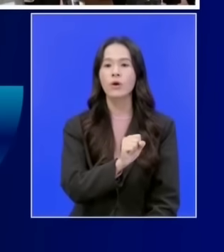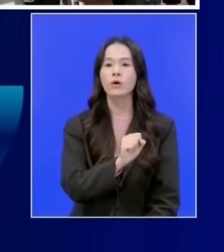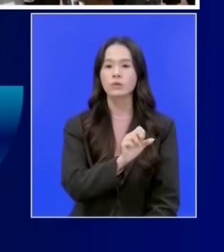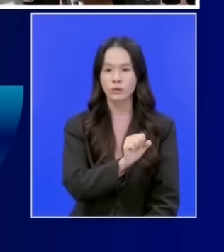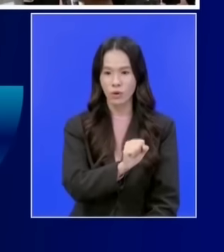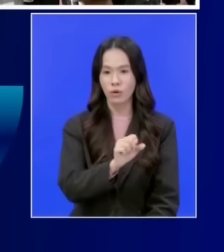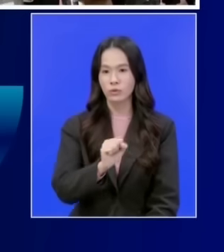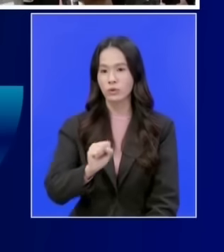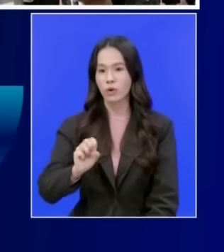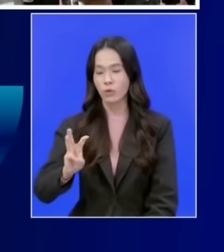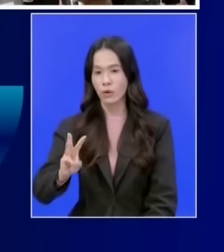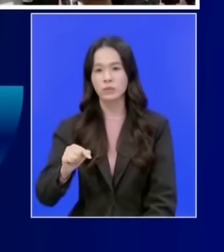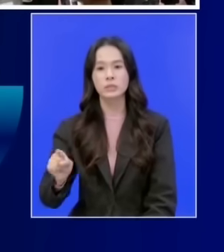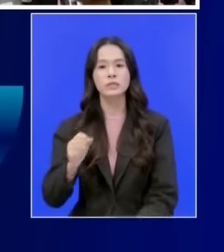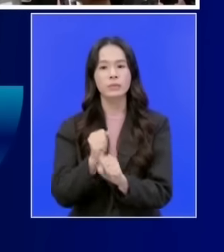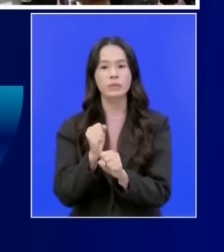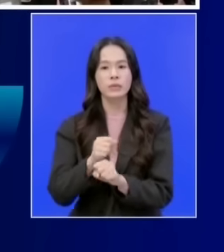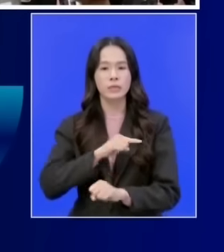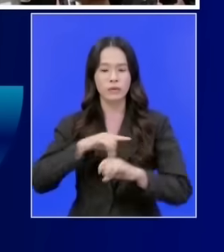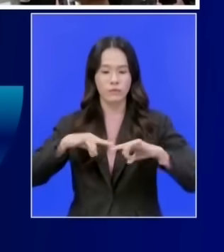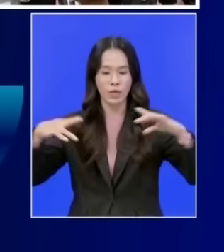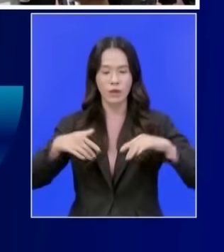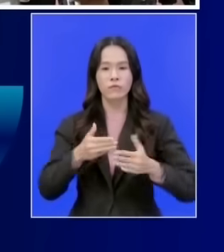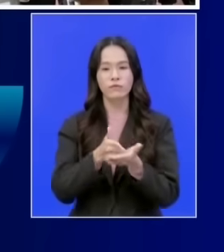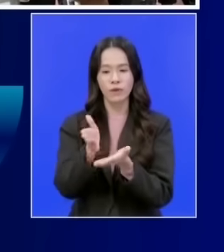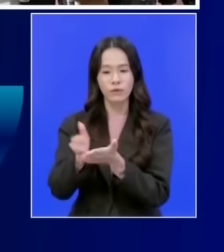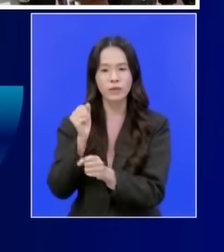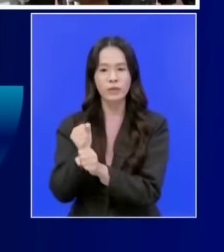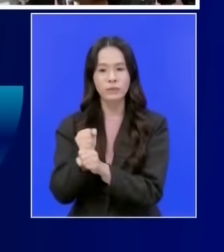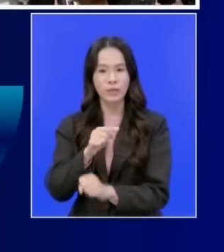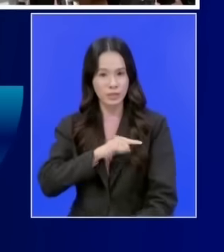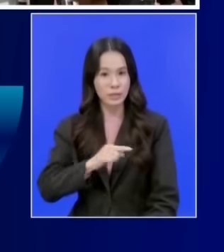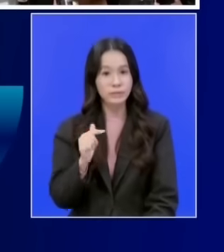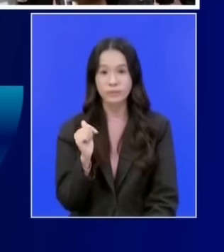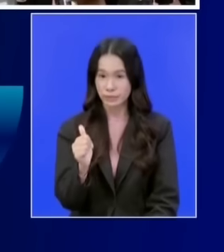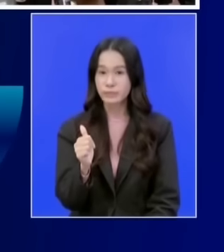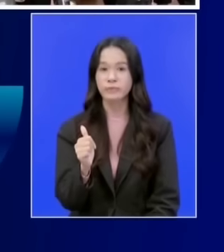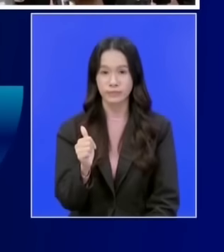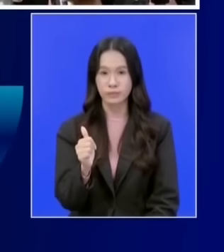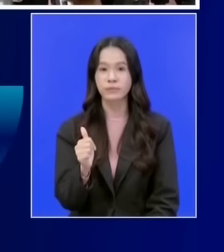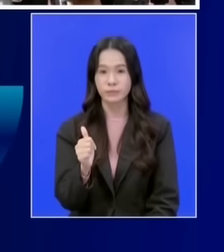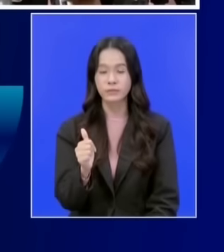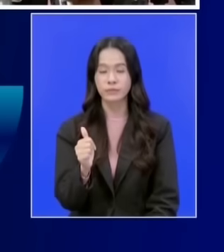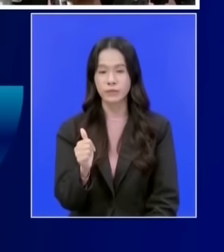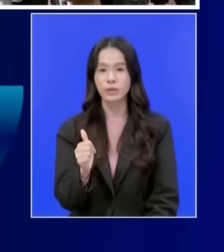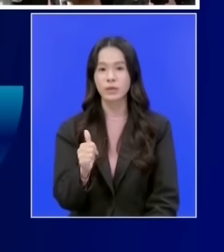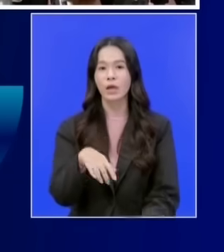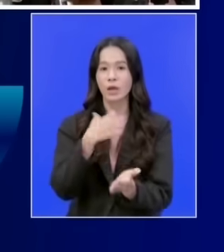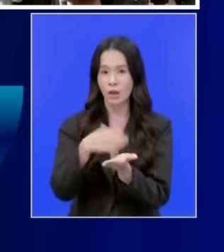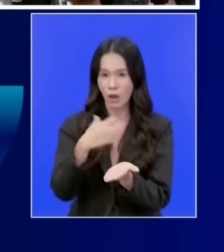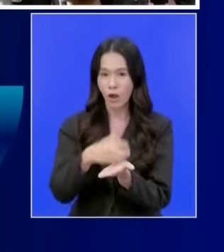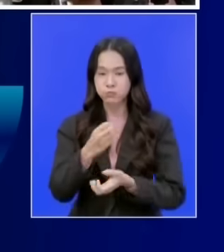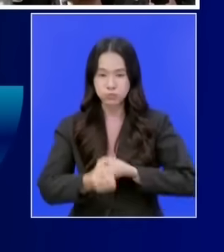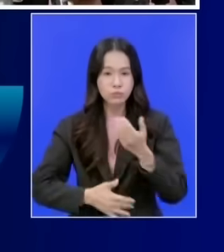งฝ่ายค้านได้ทำหน้าที่ของแต่ละฝ่ายได้เป็นอย่างดีนะครับเป็นการอภิปรายที่สร้างสรร